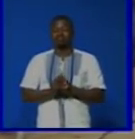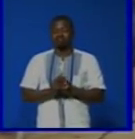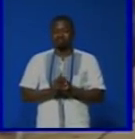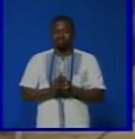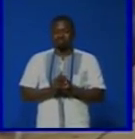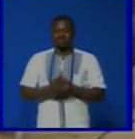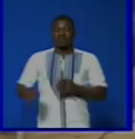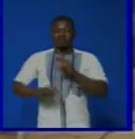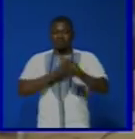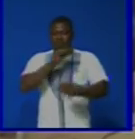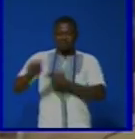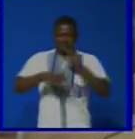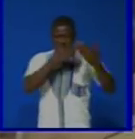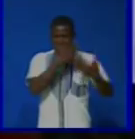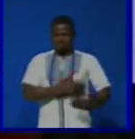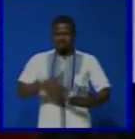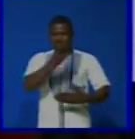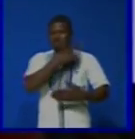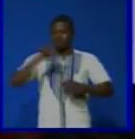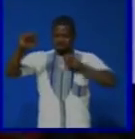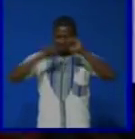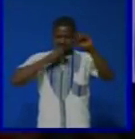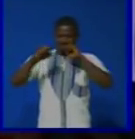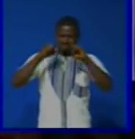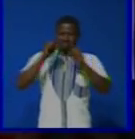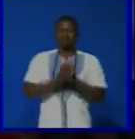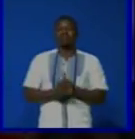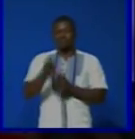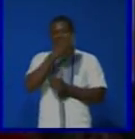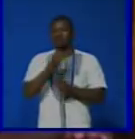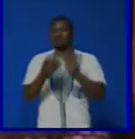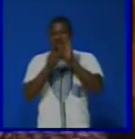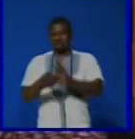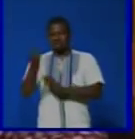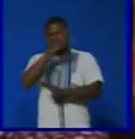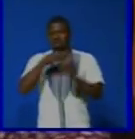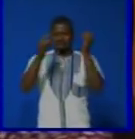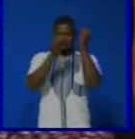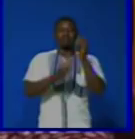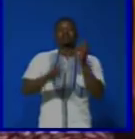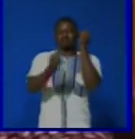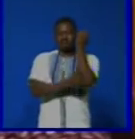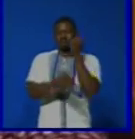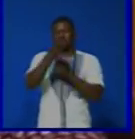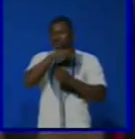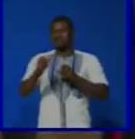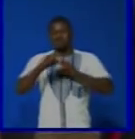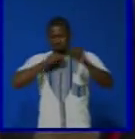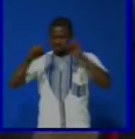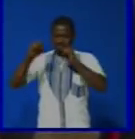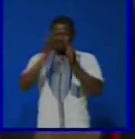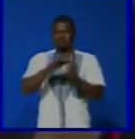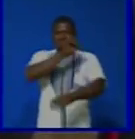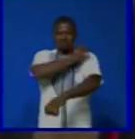Mobiliser autour des activités sportives et des loisirs, dénommé YMW Sport, autorité administrative, natifs